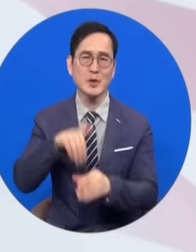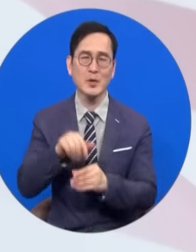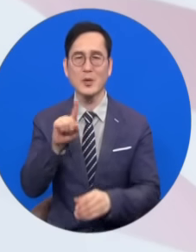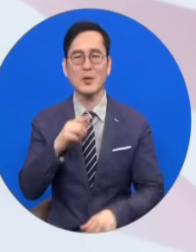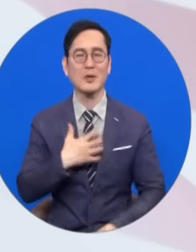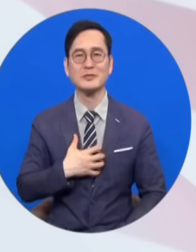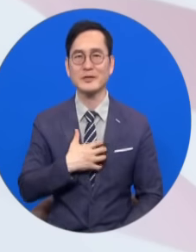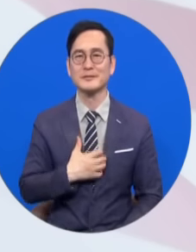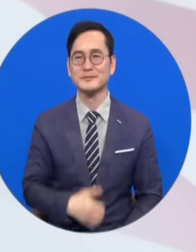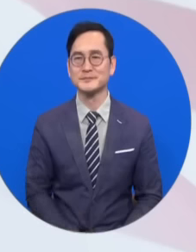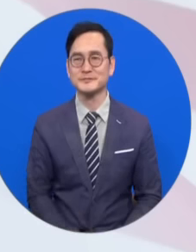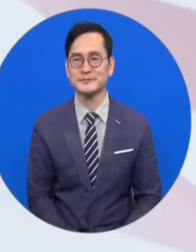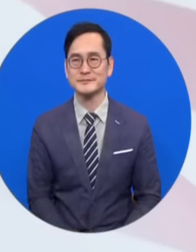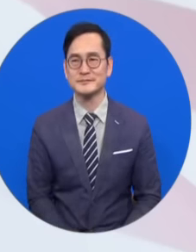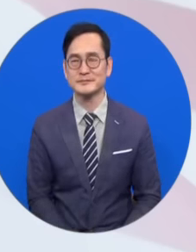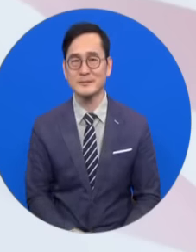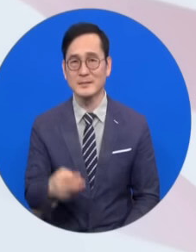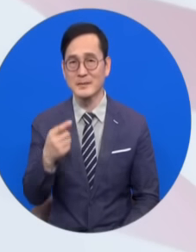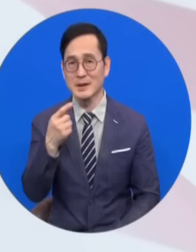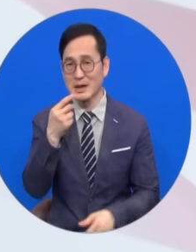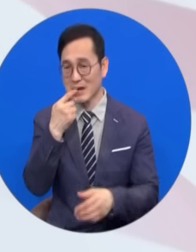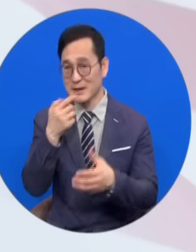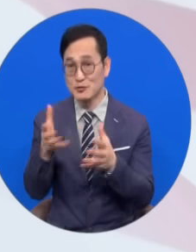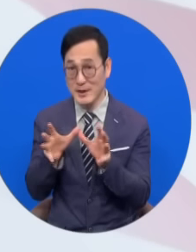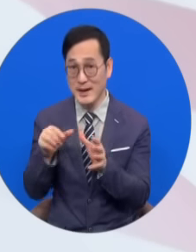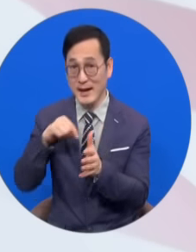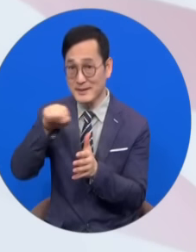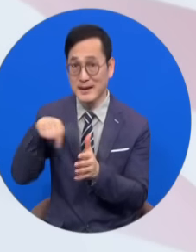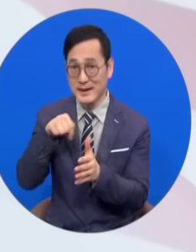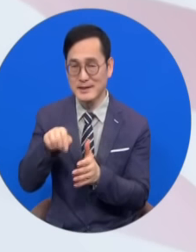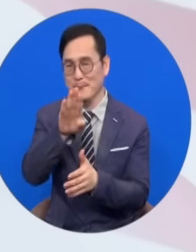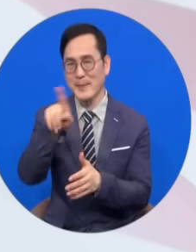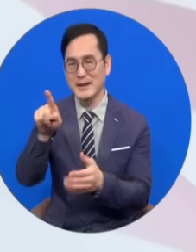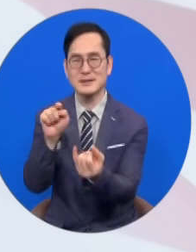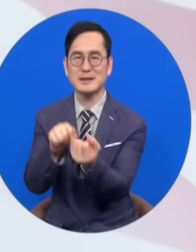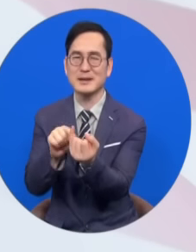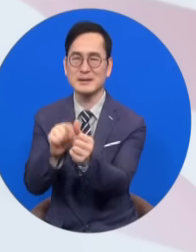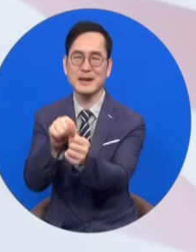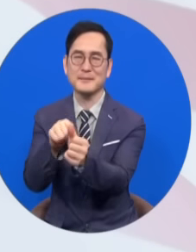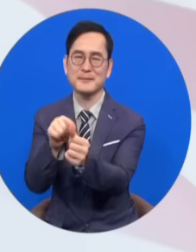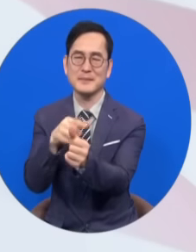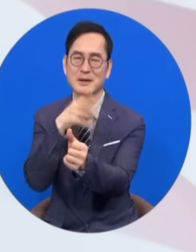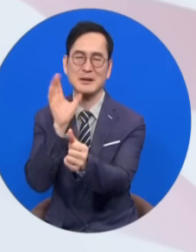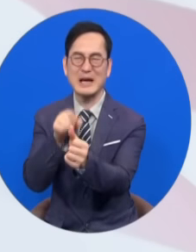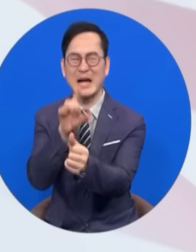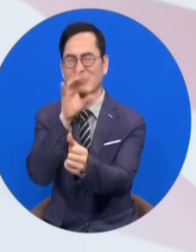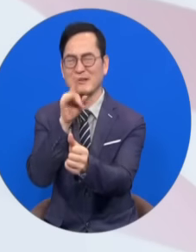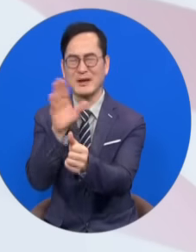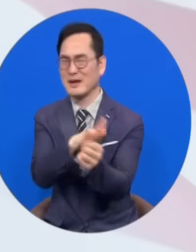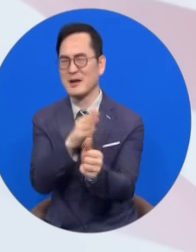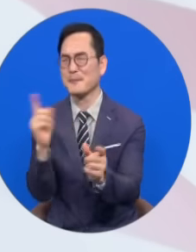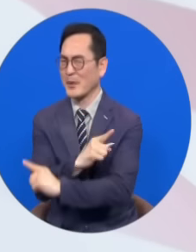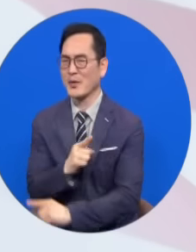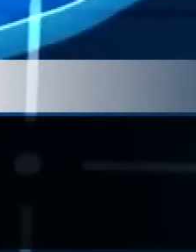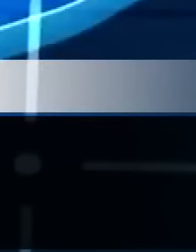급기야 미국 민주당 내에서도 바이든은 안 된다라는 공개적인 발언이 나왔습니다 들어보시죠